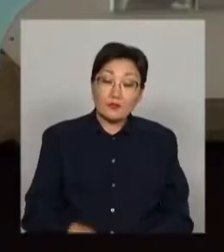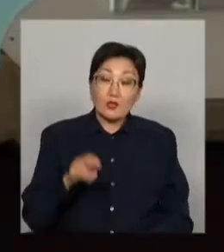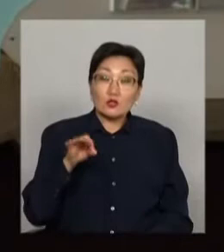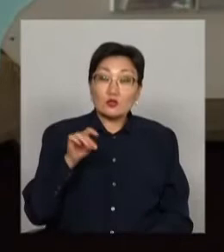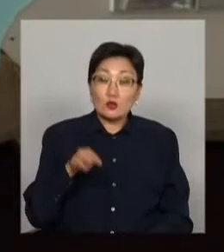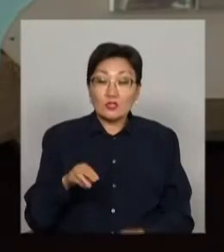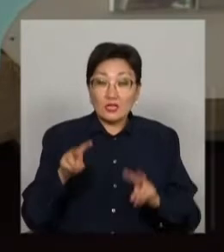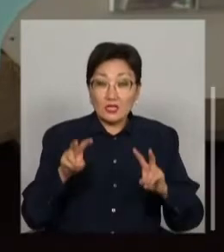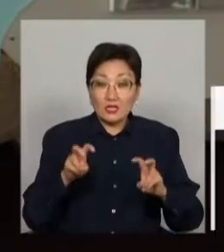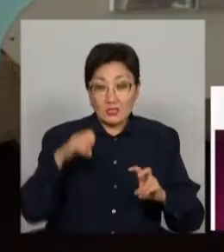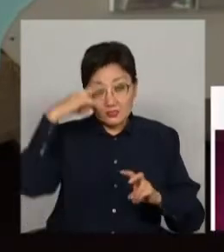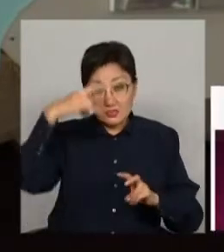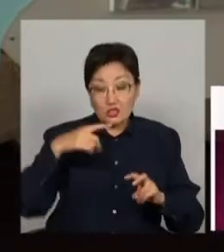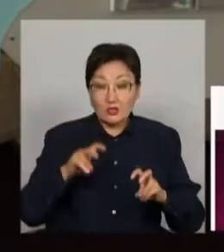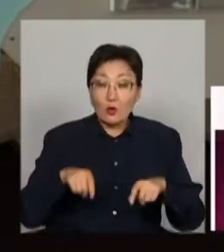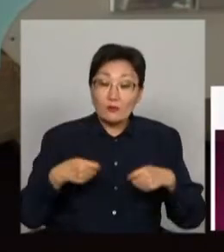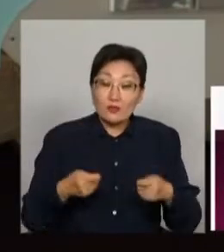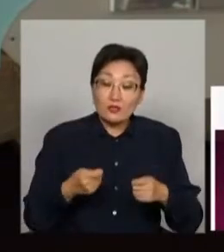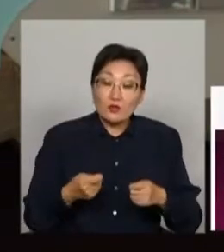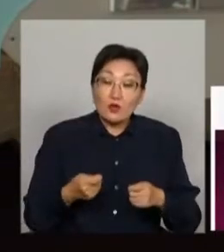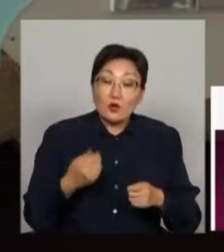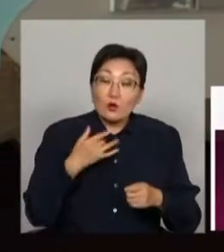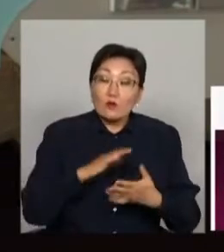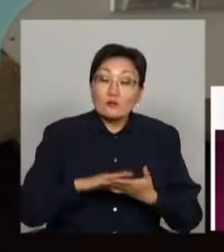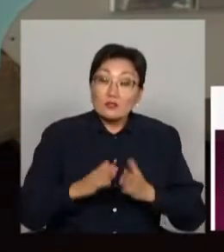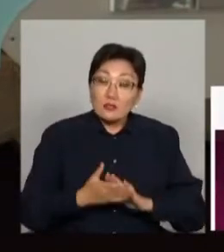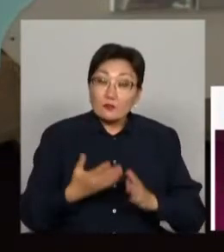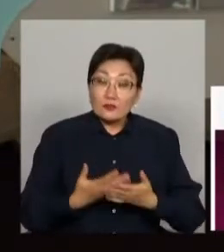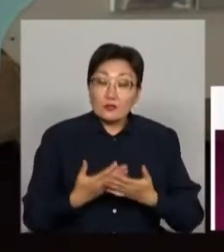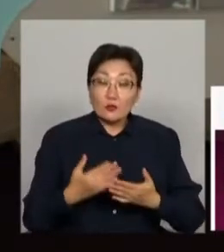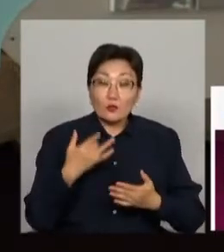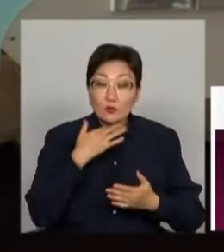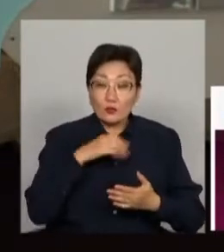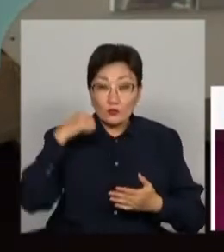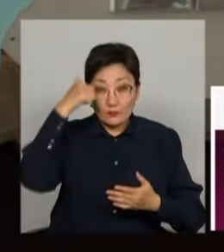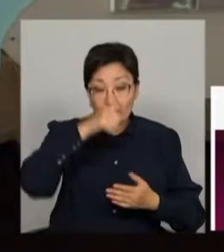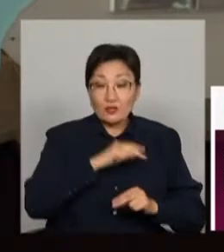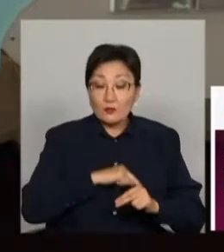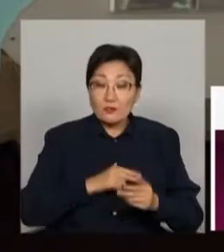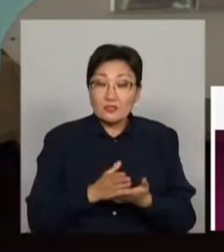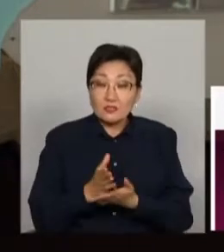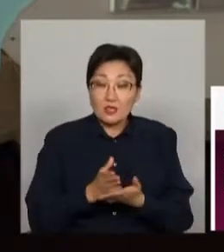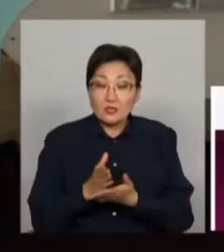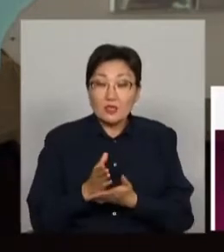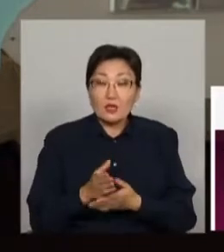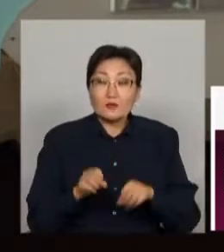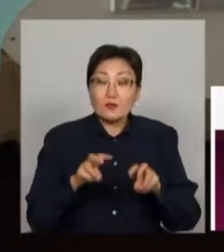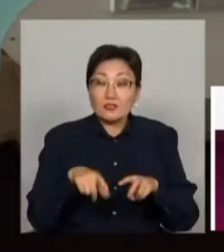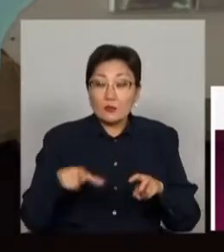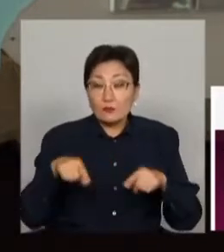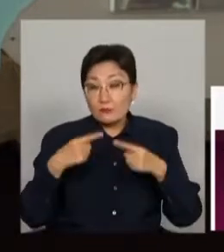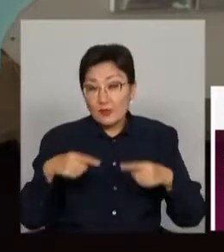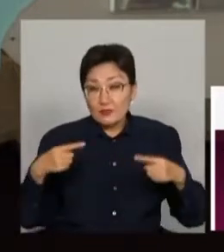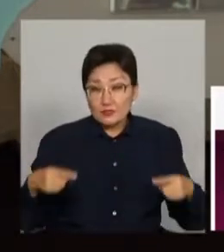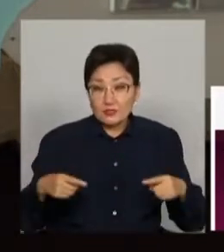аттар береміз. Әрине, оны көбінесе, мысалы, көп жылдан бері еңбегі сіңген селекционер, басқа да